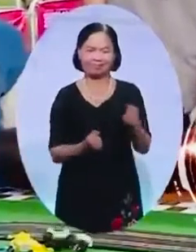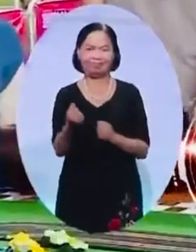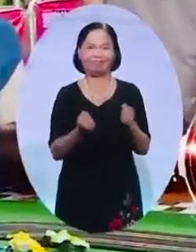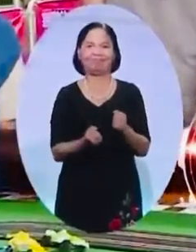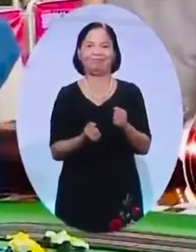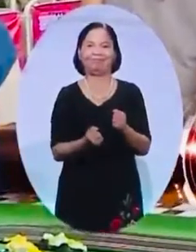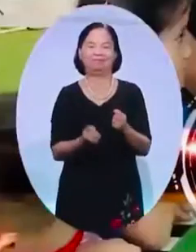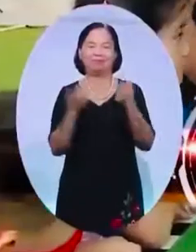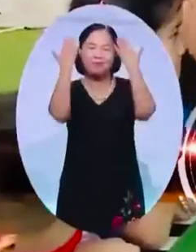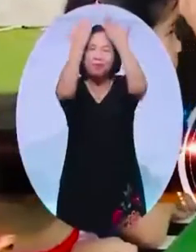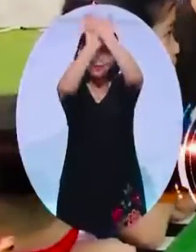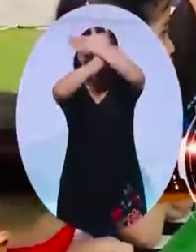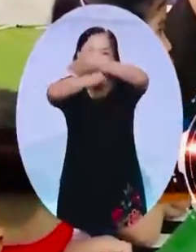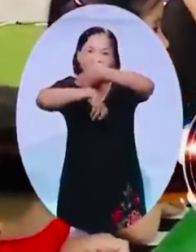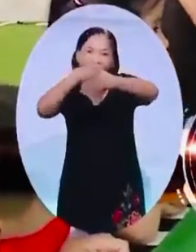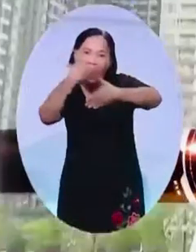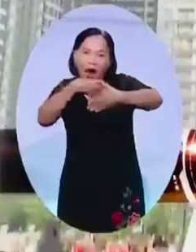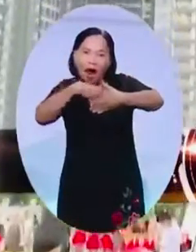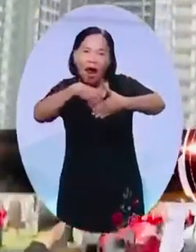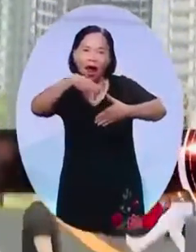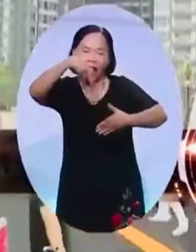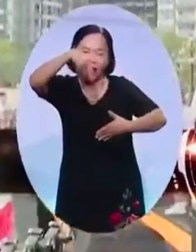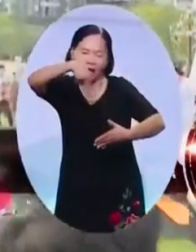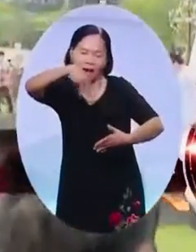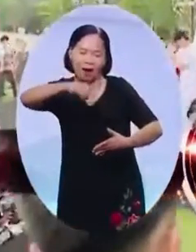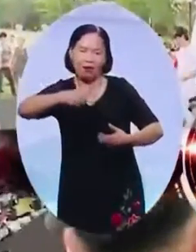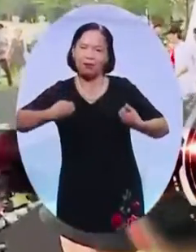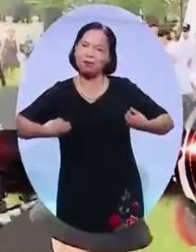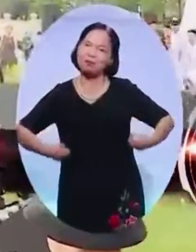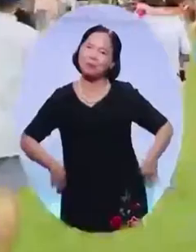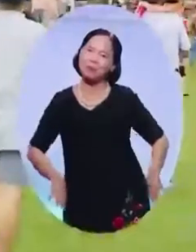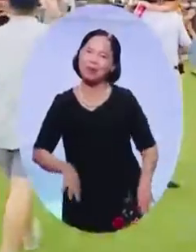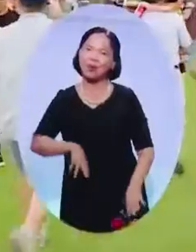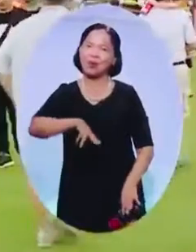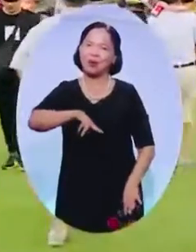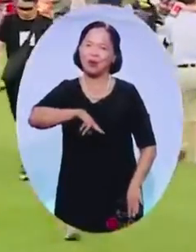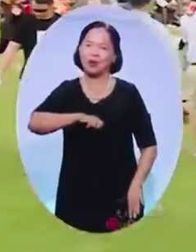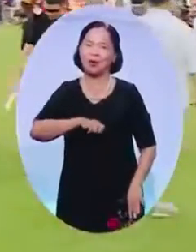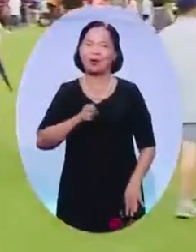Đêm nhạc với chủ đề Go Việt Nam Now có sự biểu diễn của nhiều nghệ sĩ hàng đầu Việt Nam.